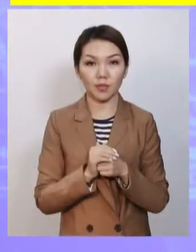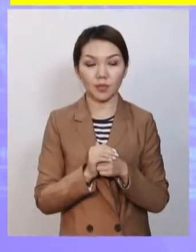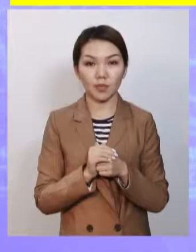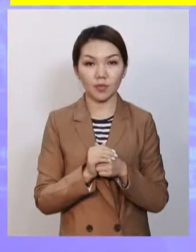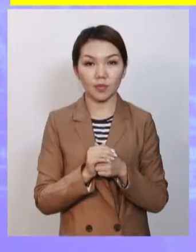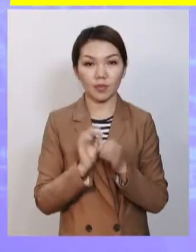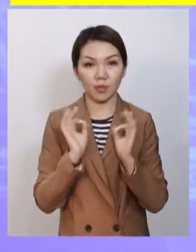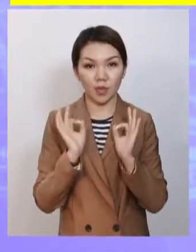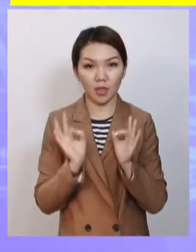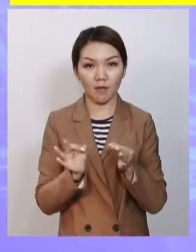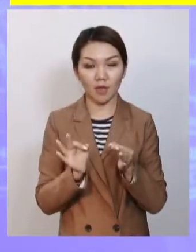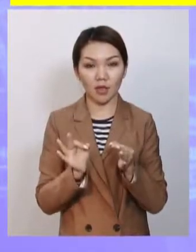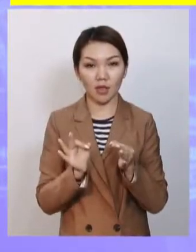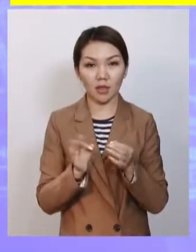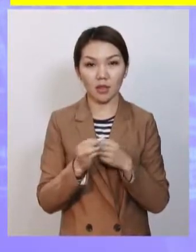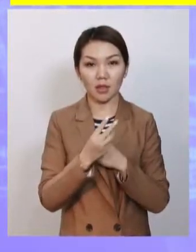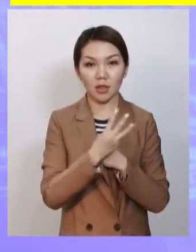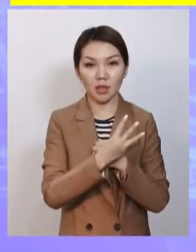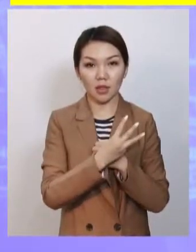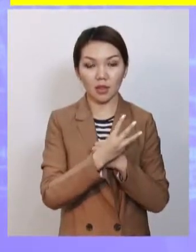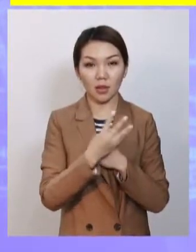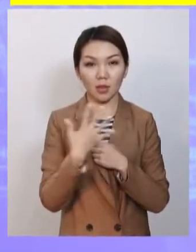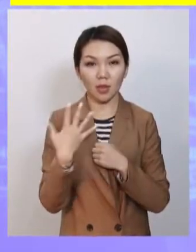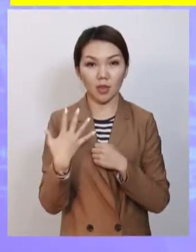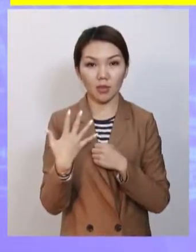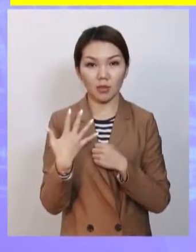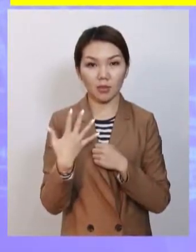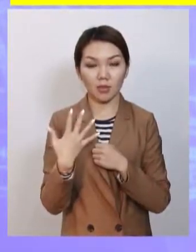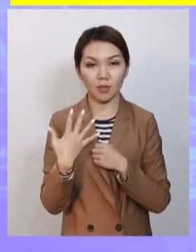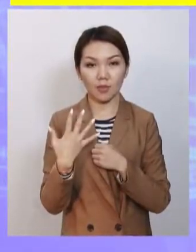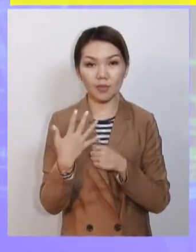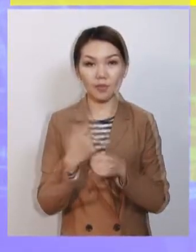правильно 3 и 5